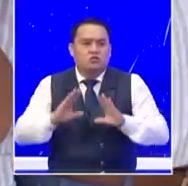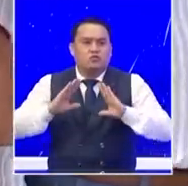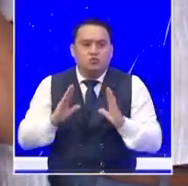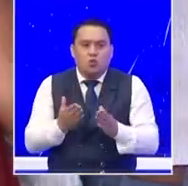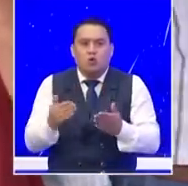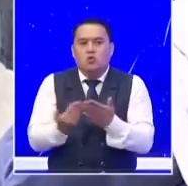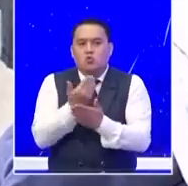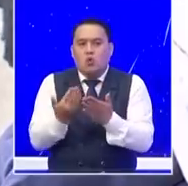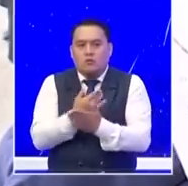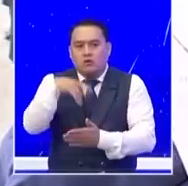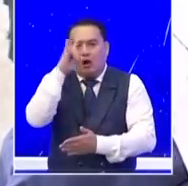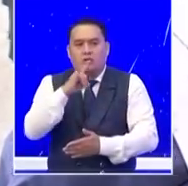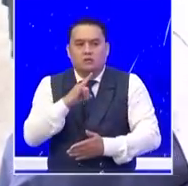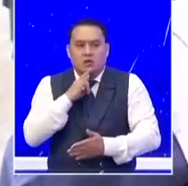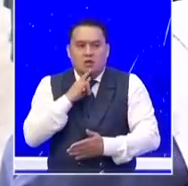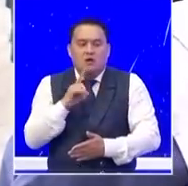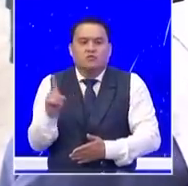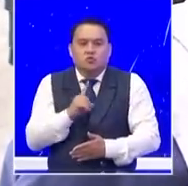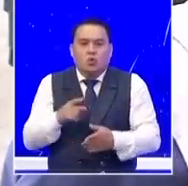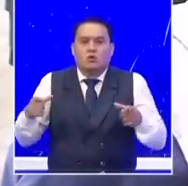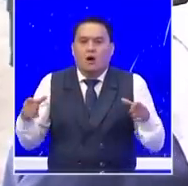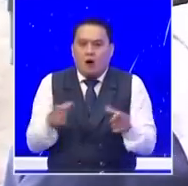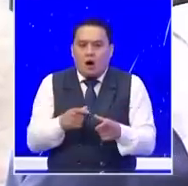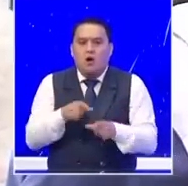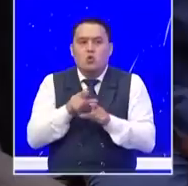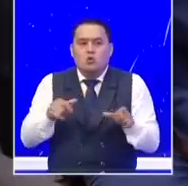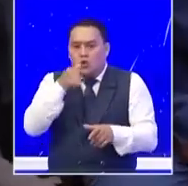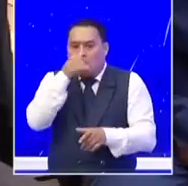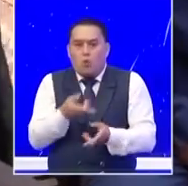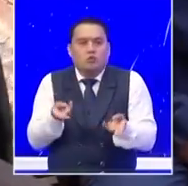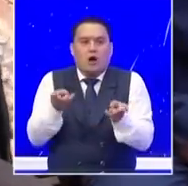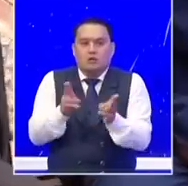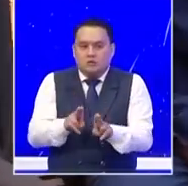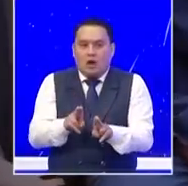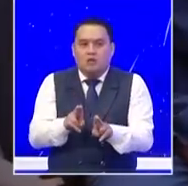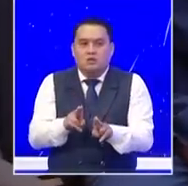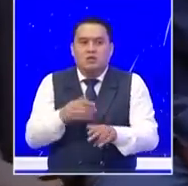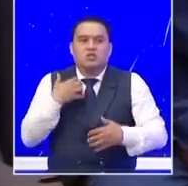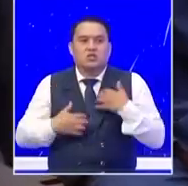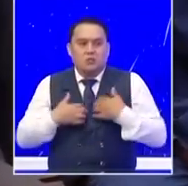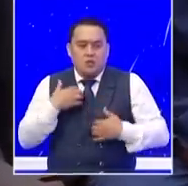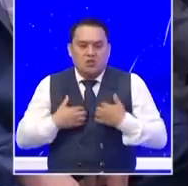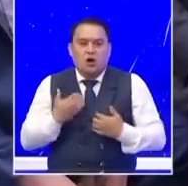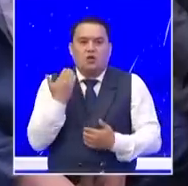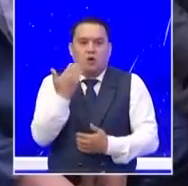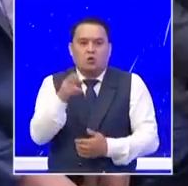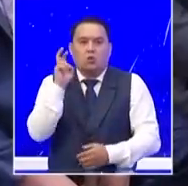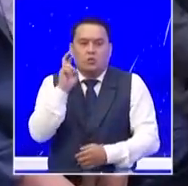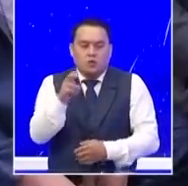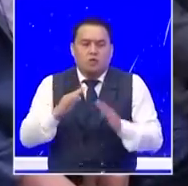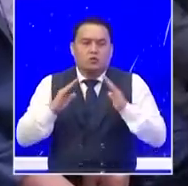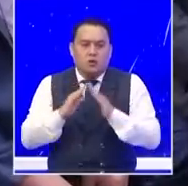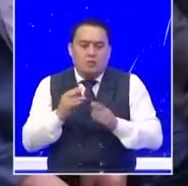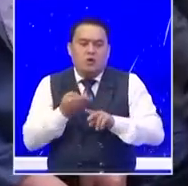Новость шокировала казахстанцев. Невзирая на карантинные меры, люди не могут остаться в стороне и спешат выразить соболезнования родным